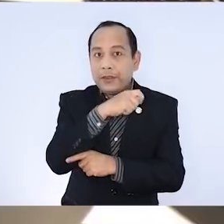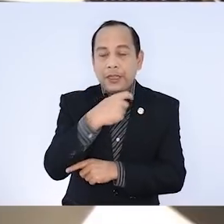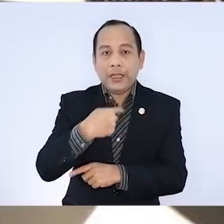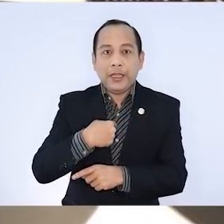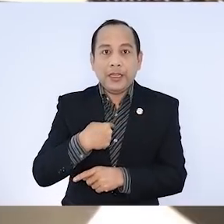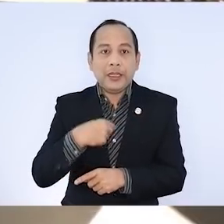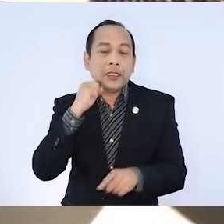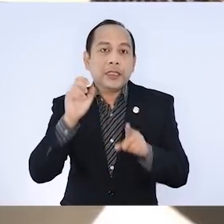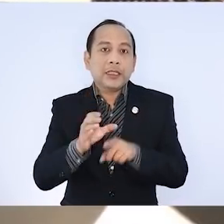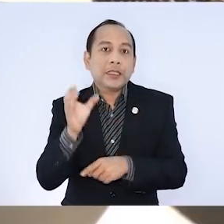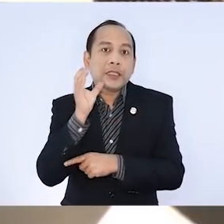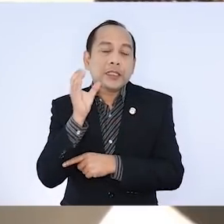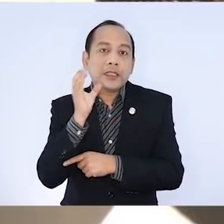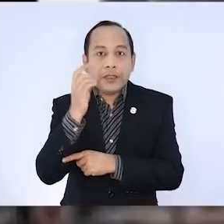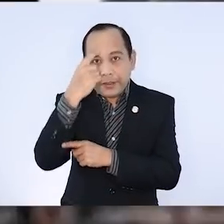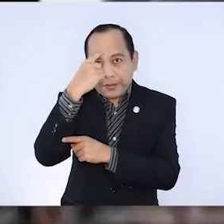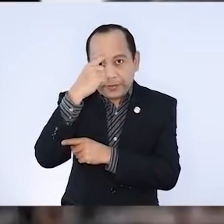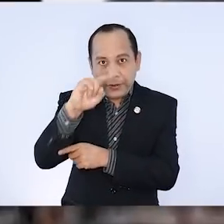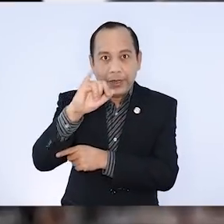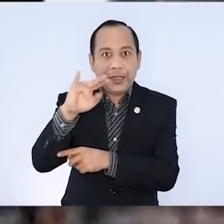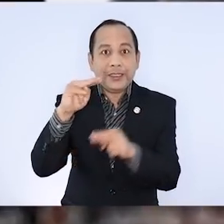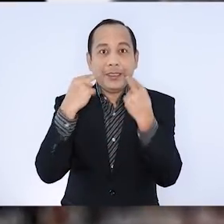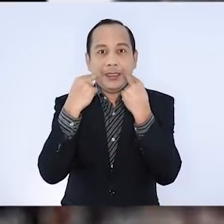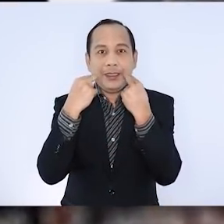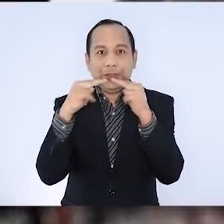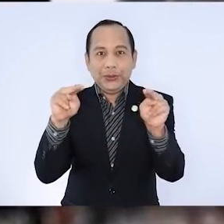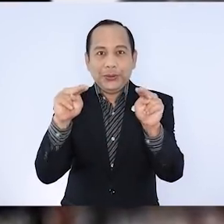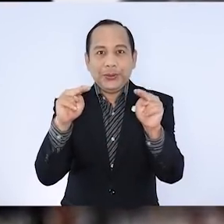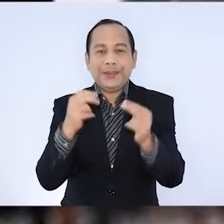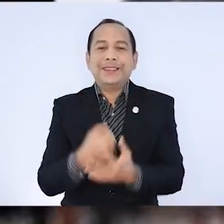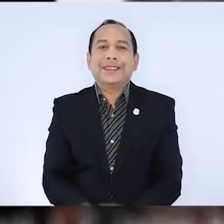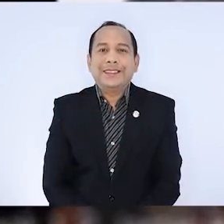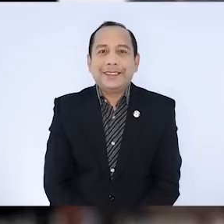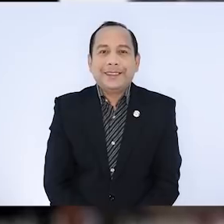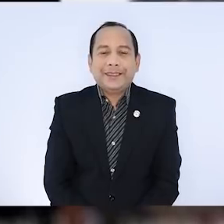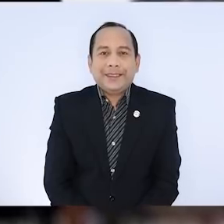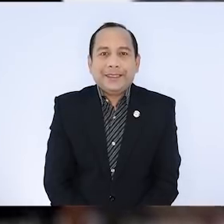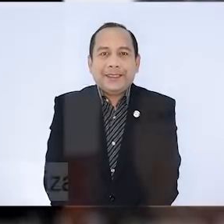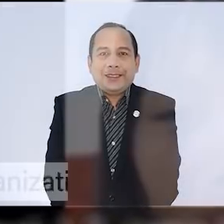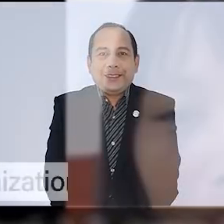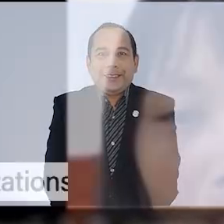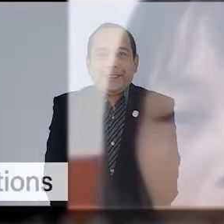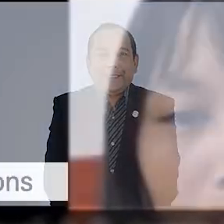I am Christine Carpus for Iglesia Ni Cristo News Network.